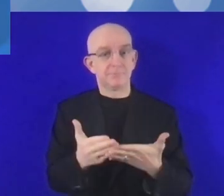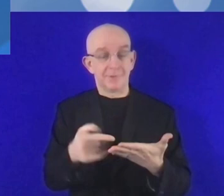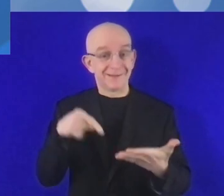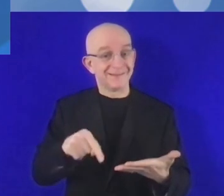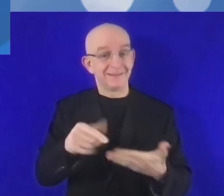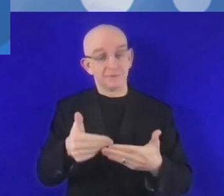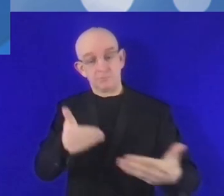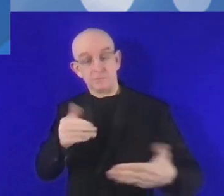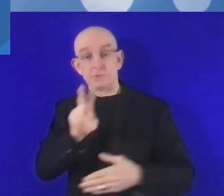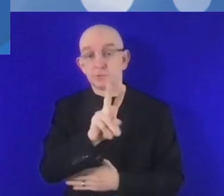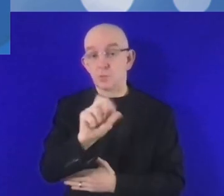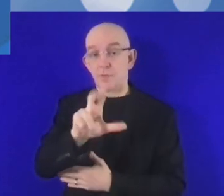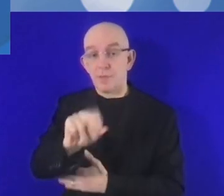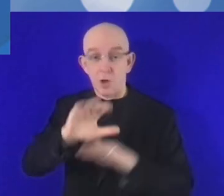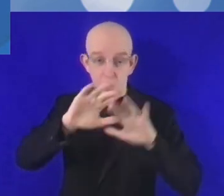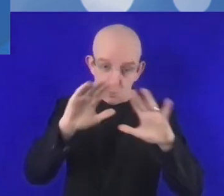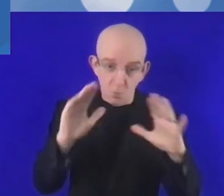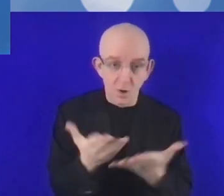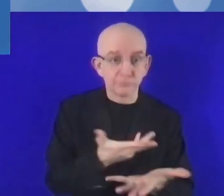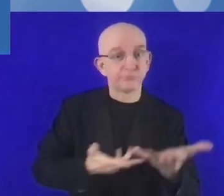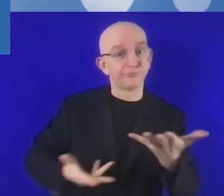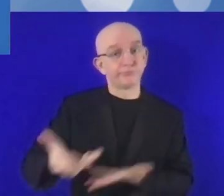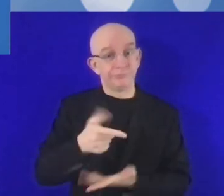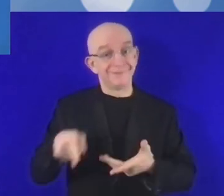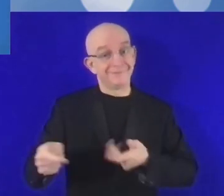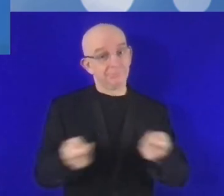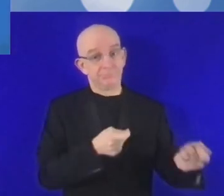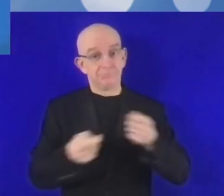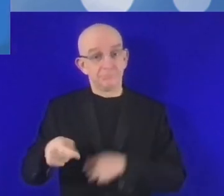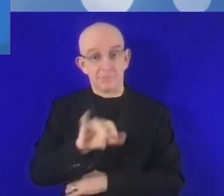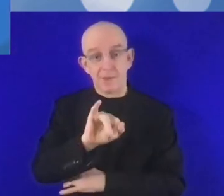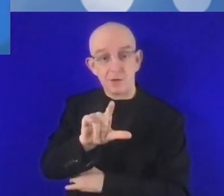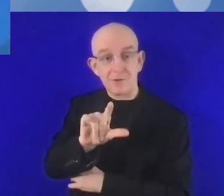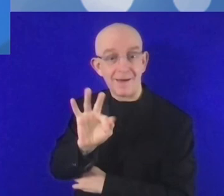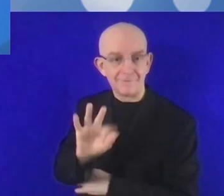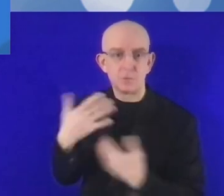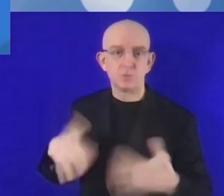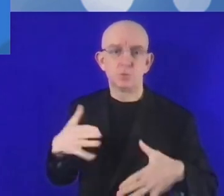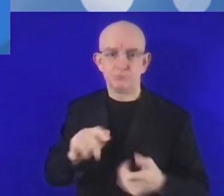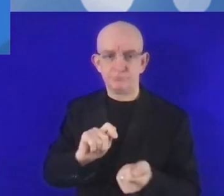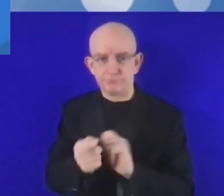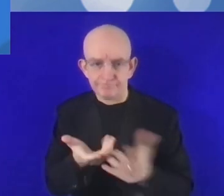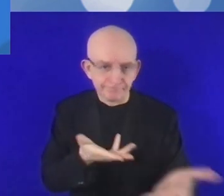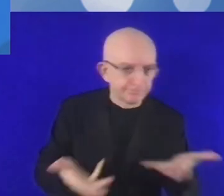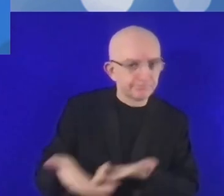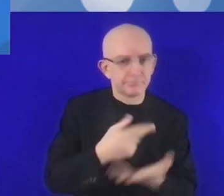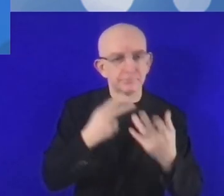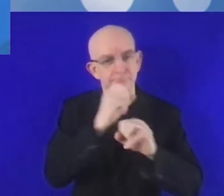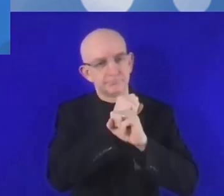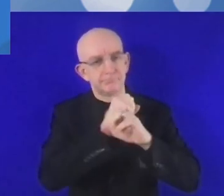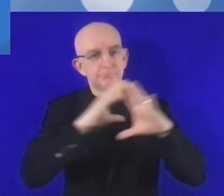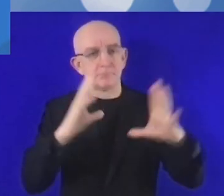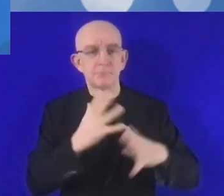саммит может сыграть ключевую роль. Видение открытой цифрового будущего –